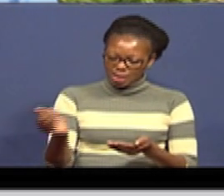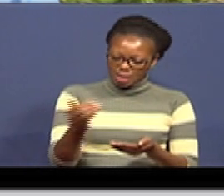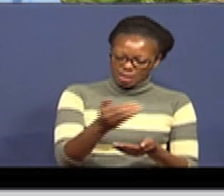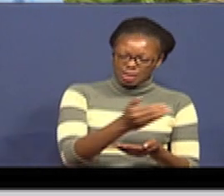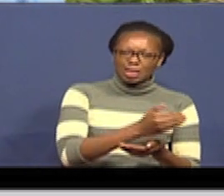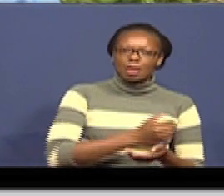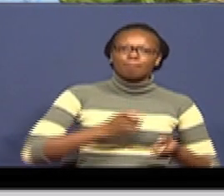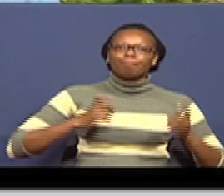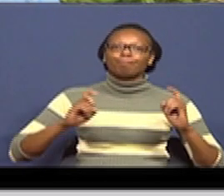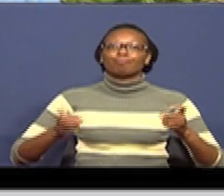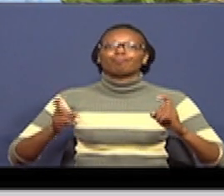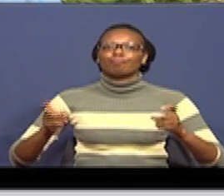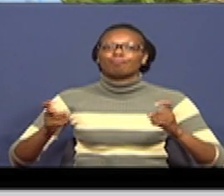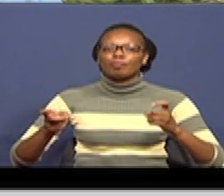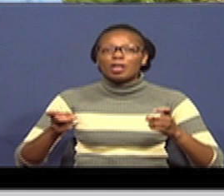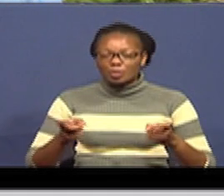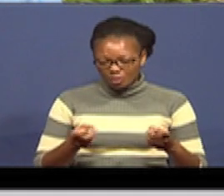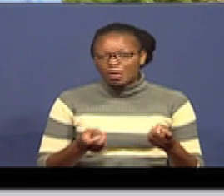certified, utapata ya kwamba